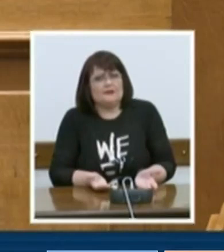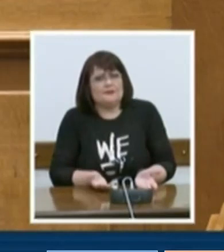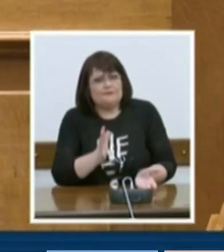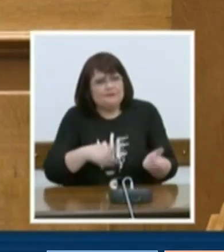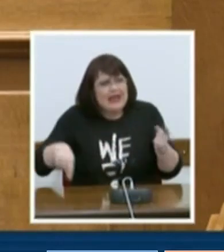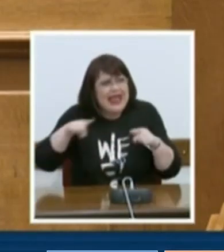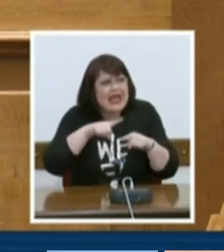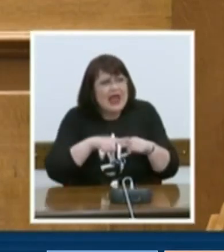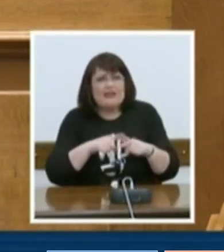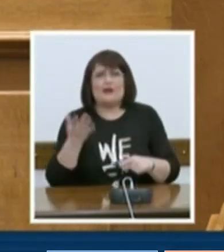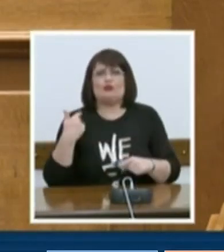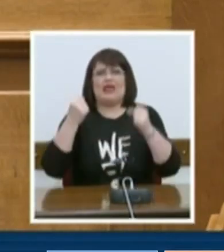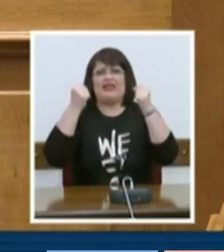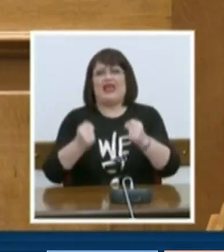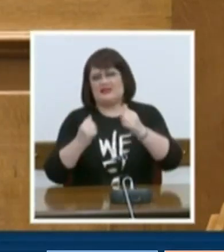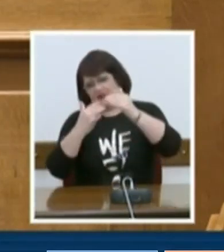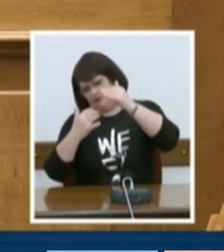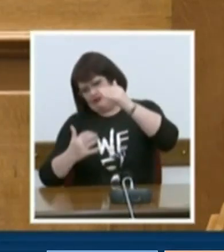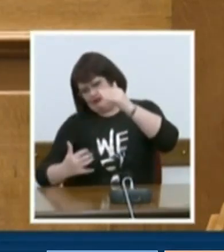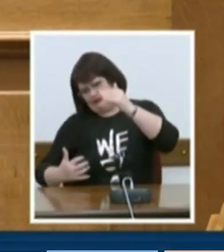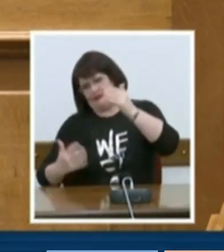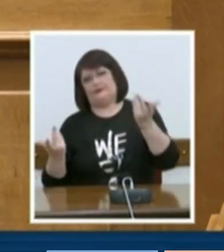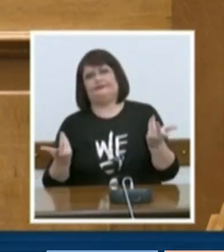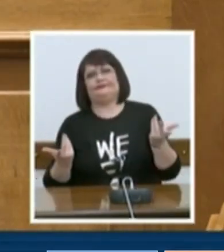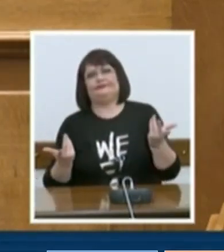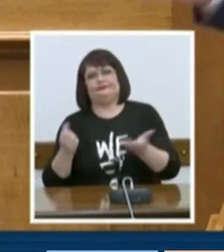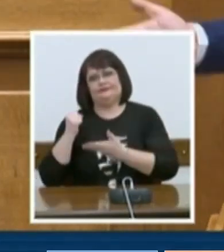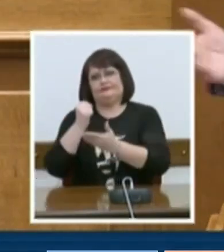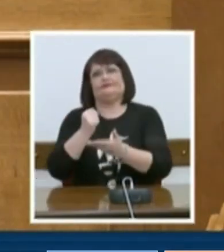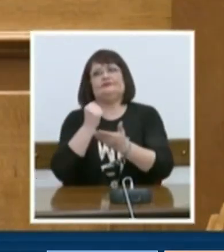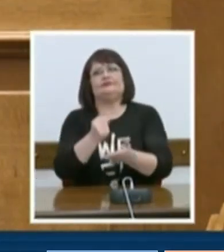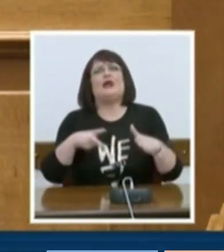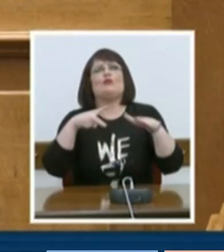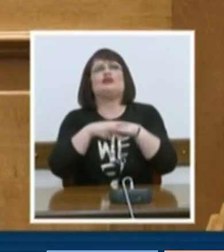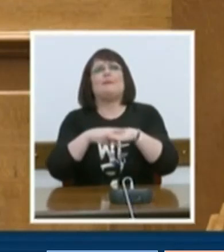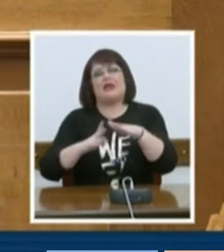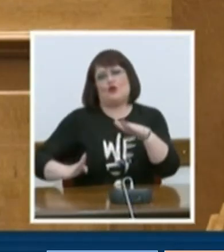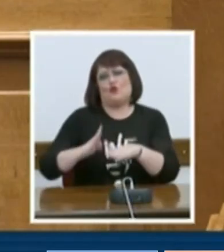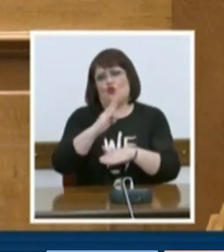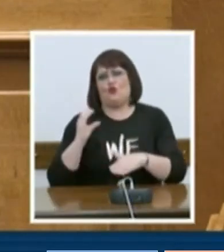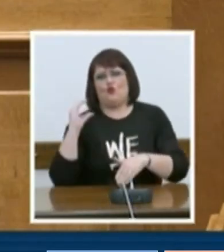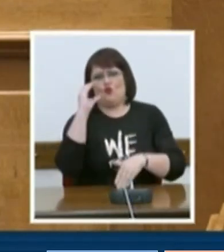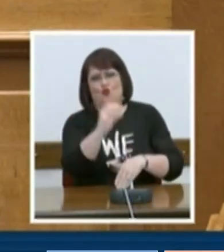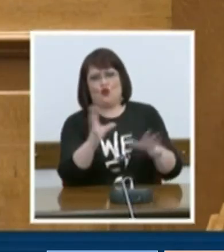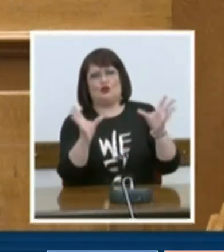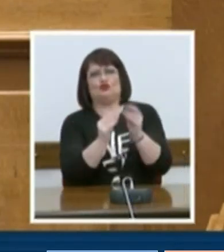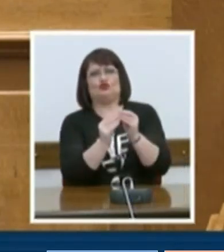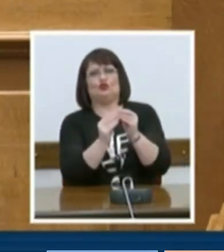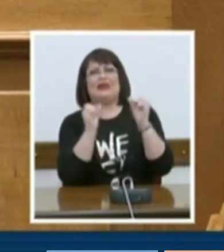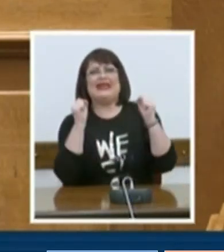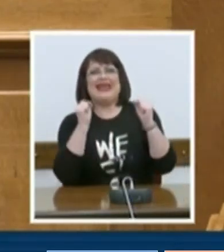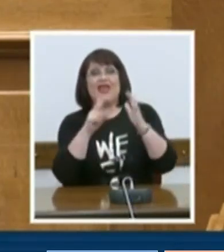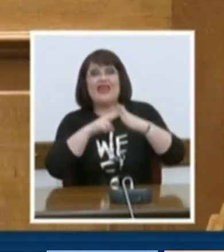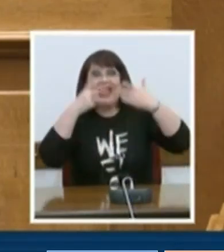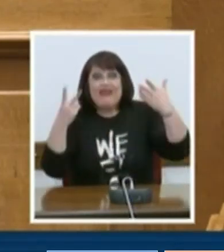τελευταίες θέσεις της ένταξης πόρων στο Ταμείο Ανάκαμψης για την Υγεία, αν δεν κάνω λάθος, στη 17η στην Ευρώπη.